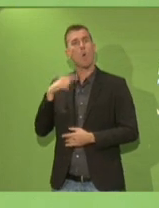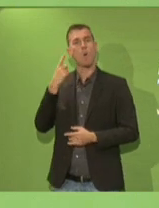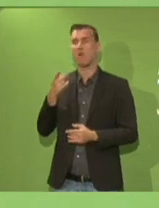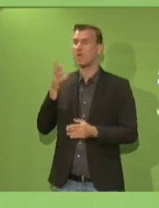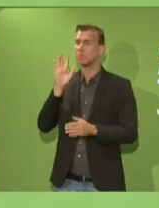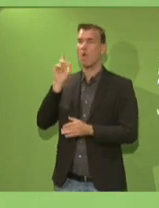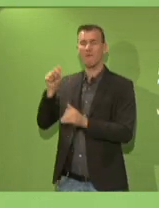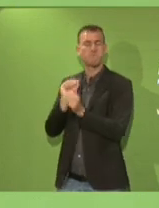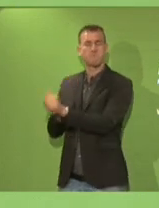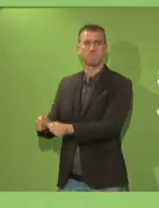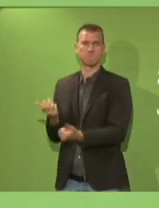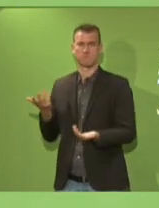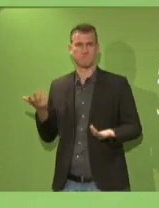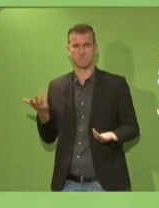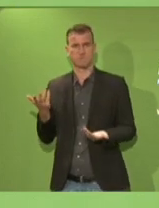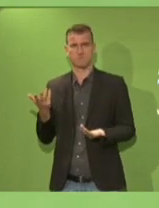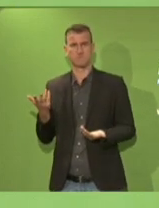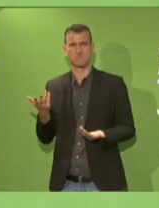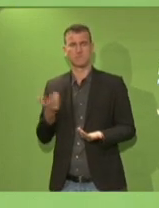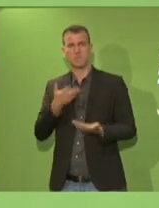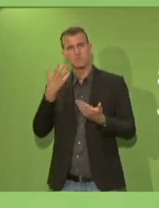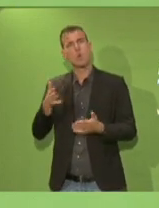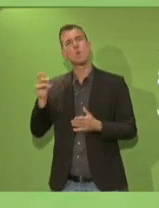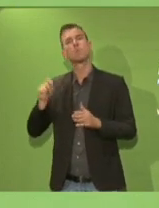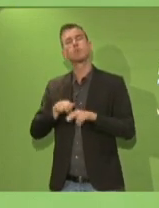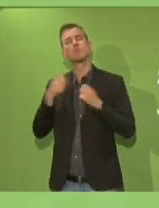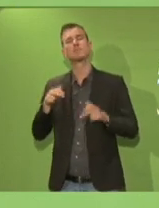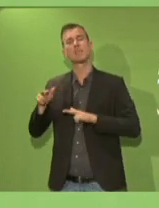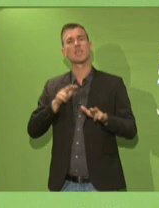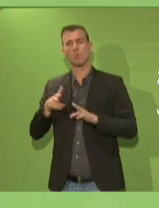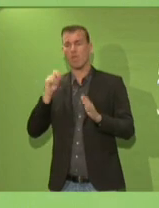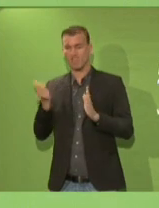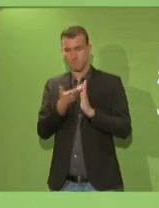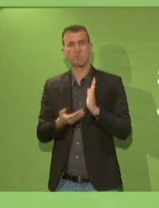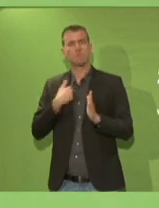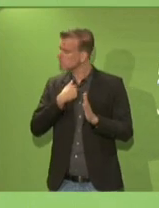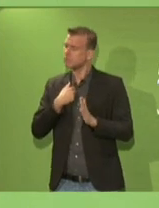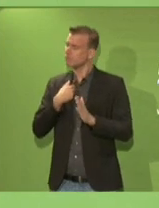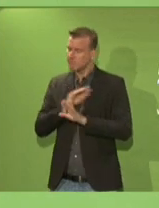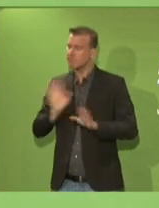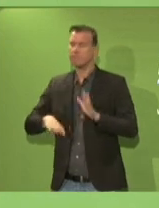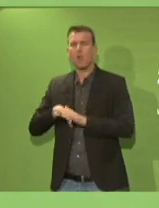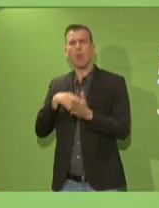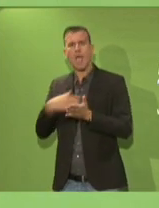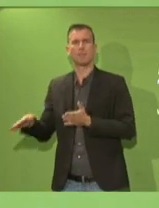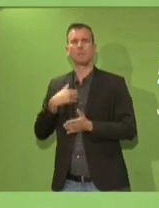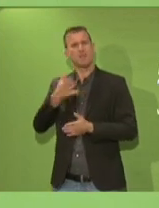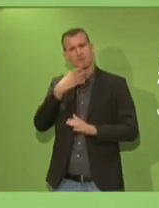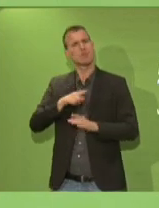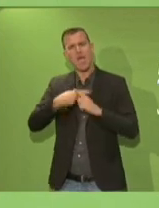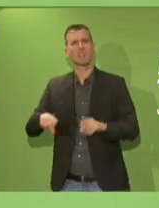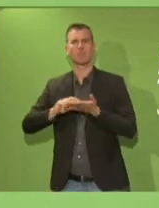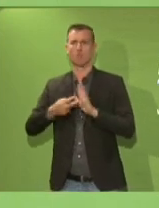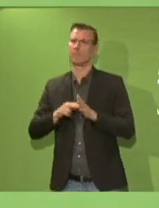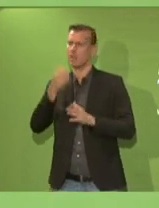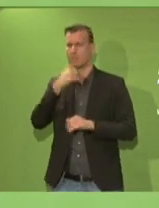verfolgt werden. Wir sagen, diesen Entwurf der Bundesregierung, den lehnen wir ab. Wir wollen eine andere Asyl- und Flüchtlingspolitik in Deutschland,